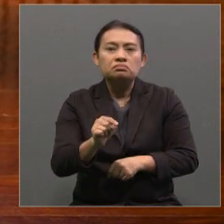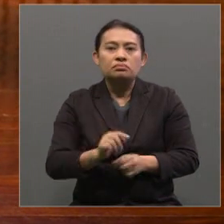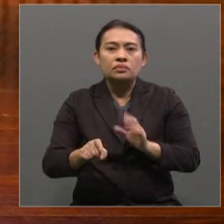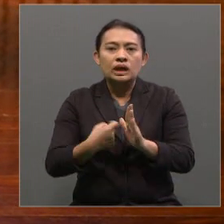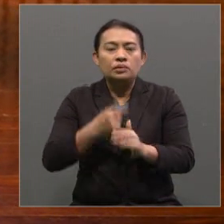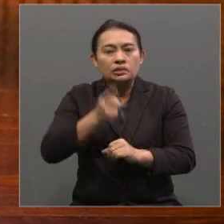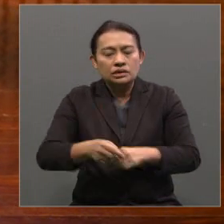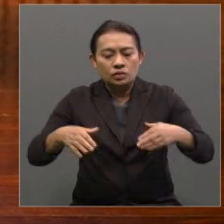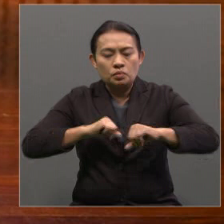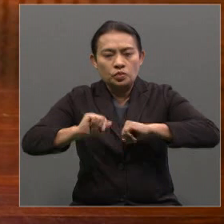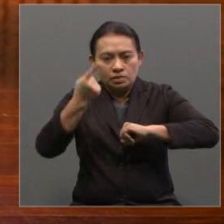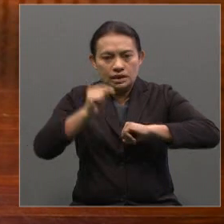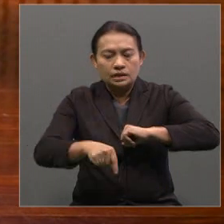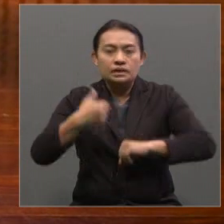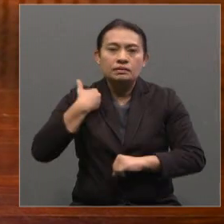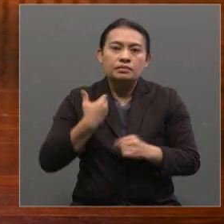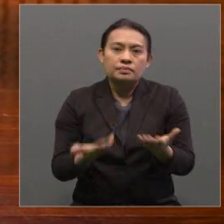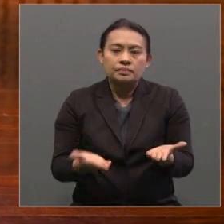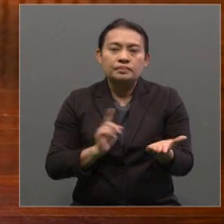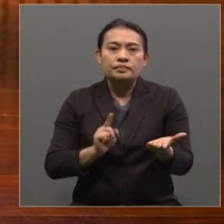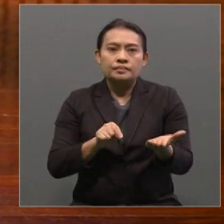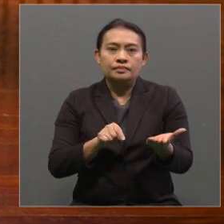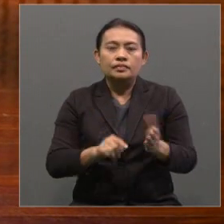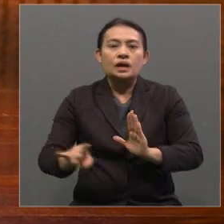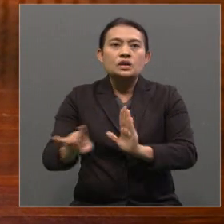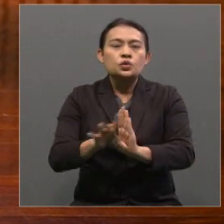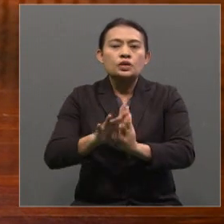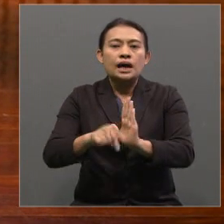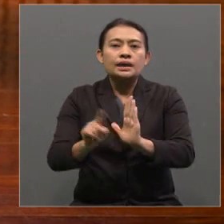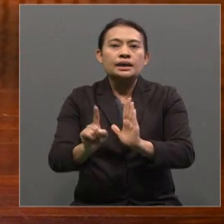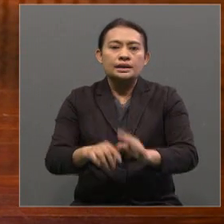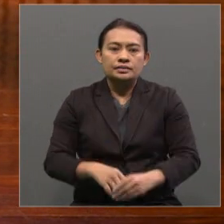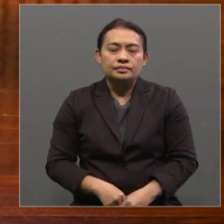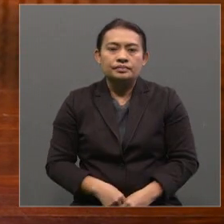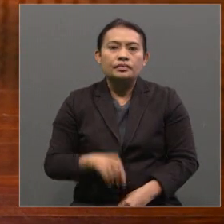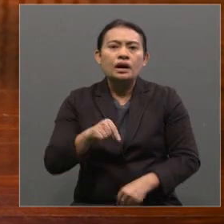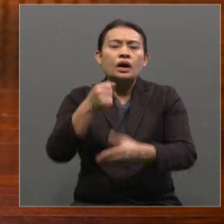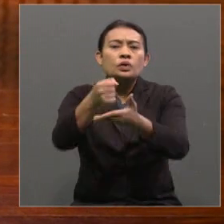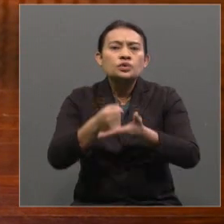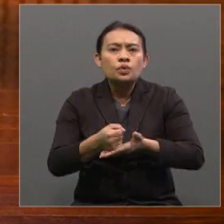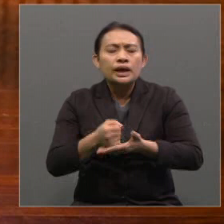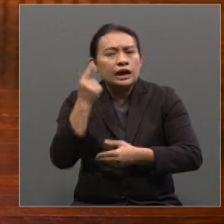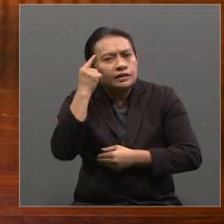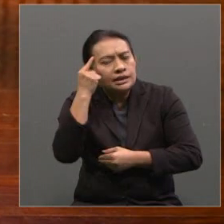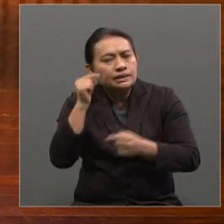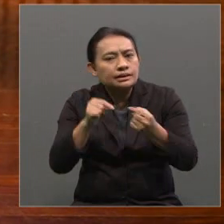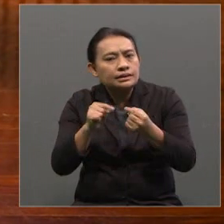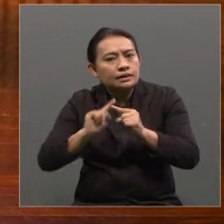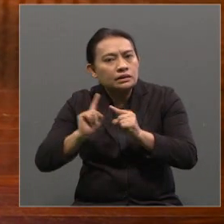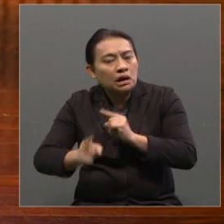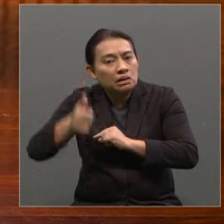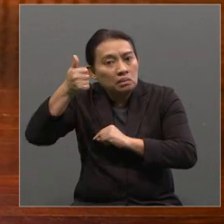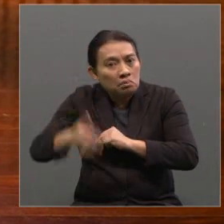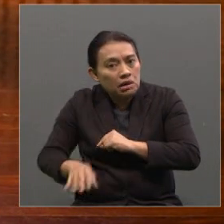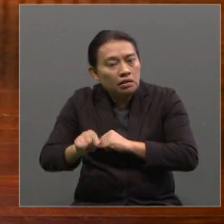ที่คนรุ่นใหม่ได้รับไปมันสุดท้ายแล้วมันช่วยให้เขาตกผลึกทางความคิดได้มากน้อยขน